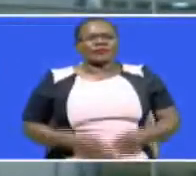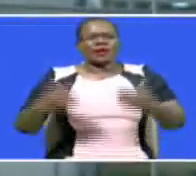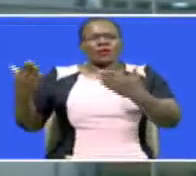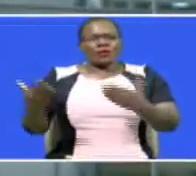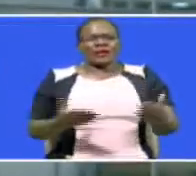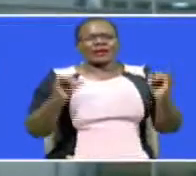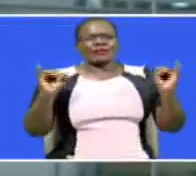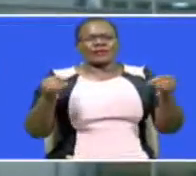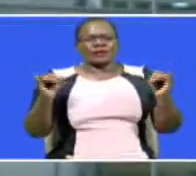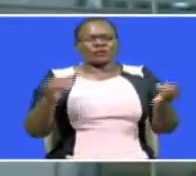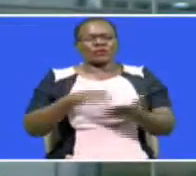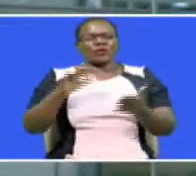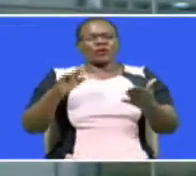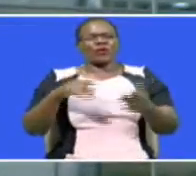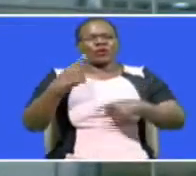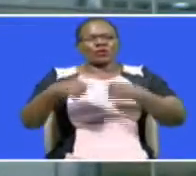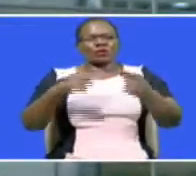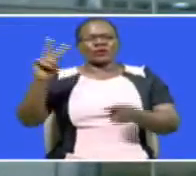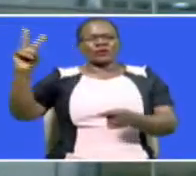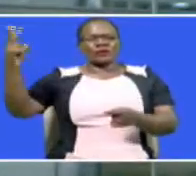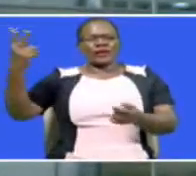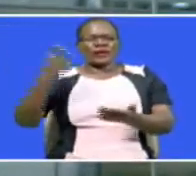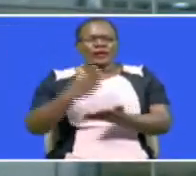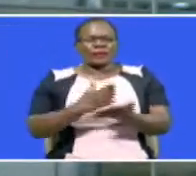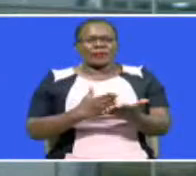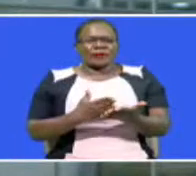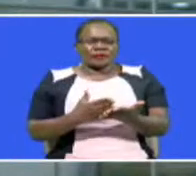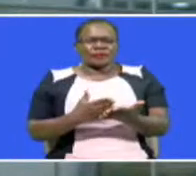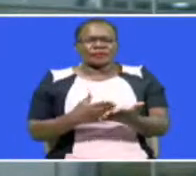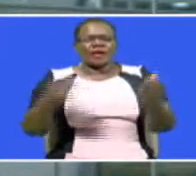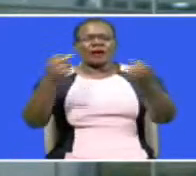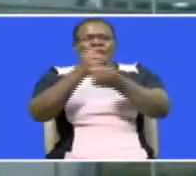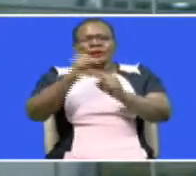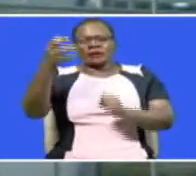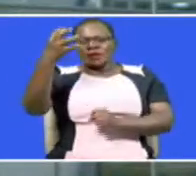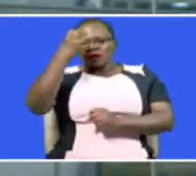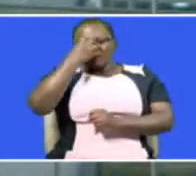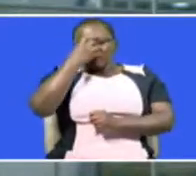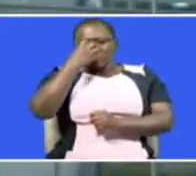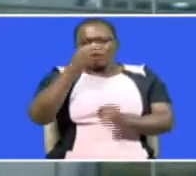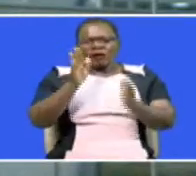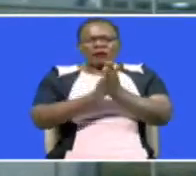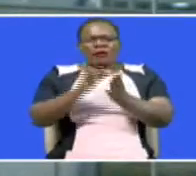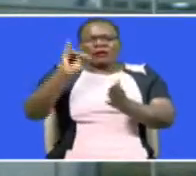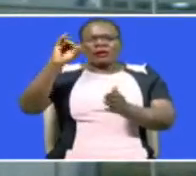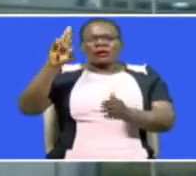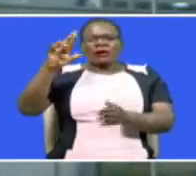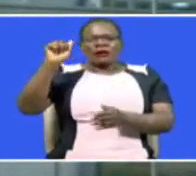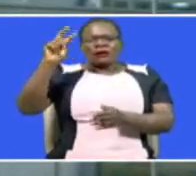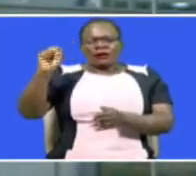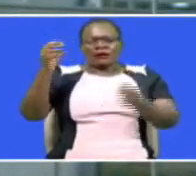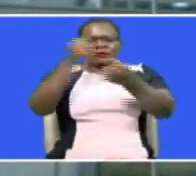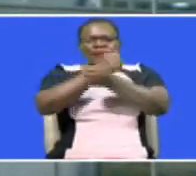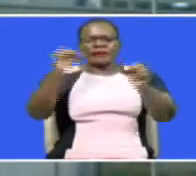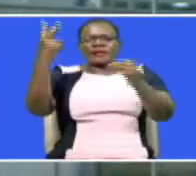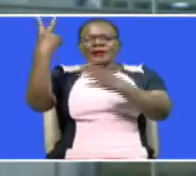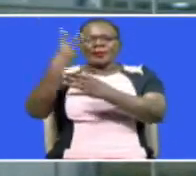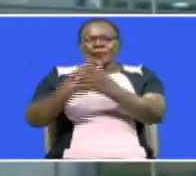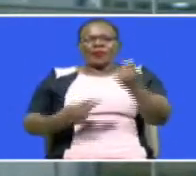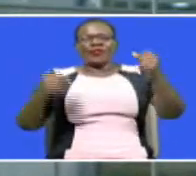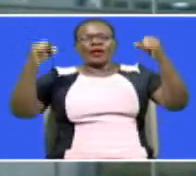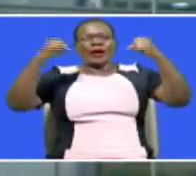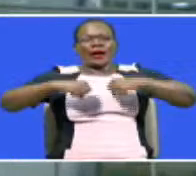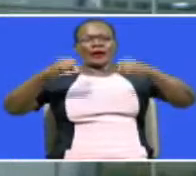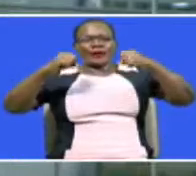Karibu tuendelee na taarifa zaidi katika sehemu yetu ya pili. Rais William Ruto na Rais wa Iran Ibrahim Raisi